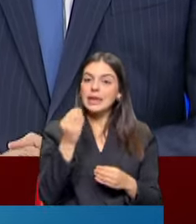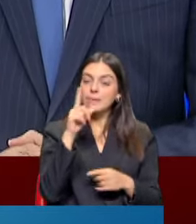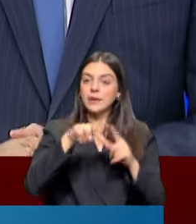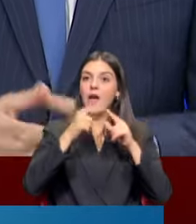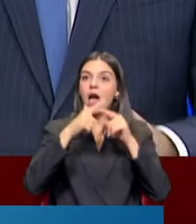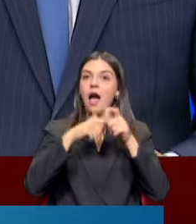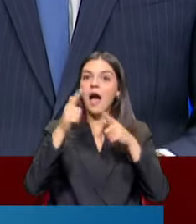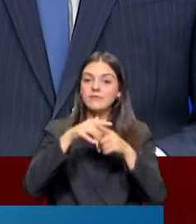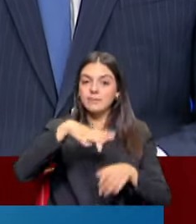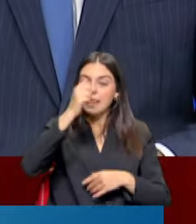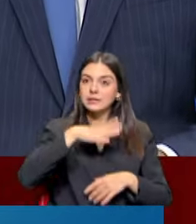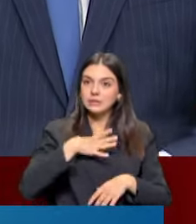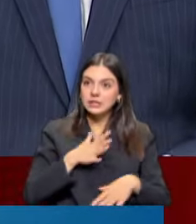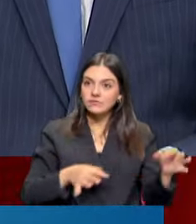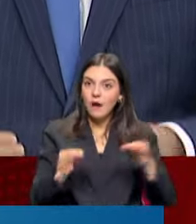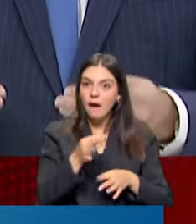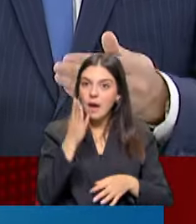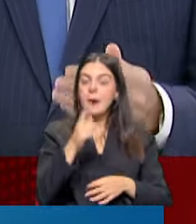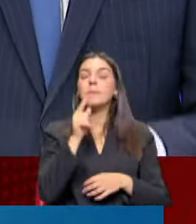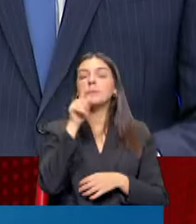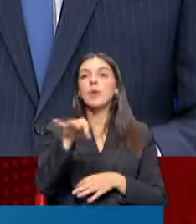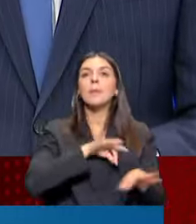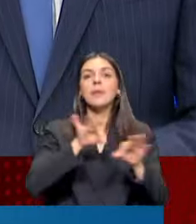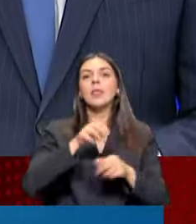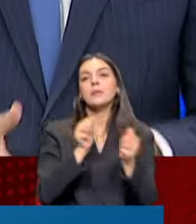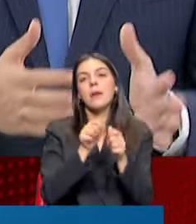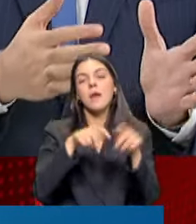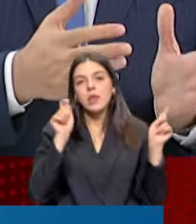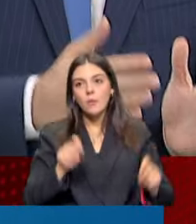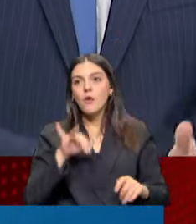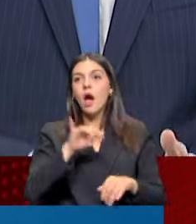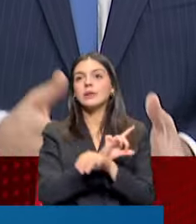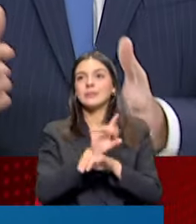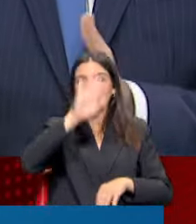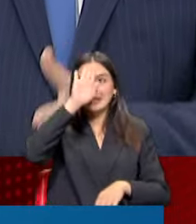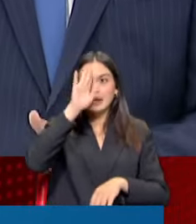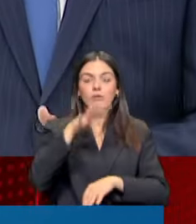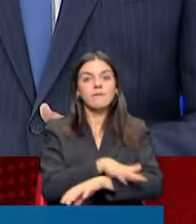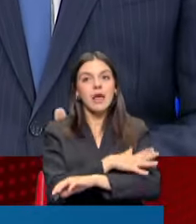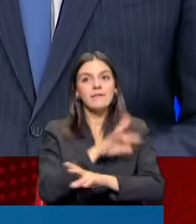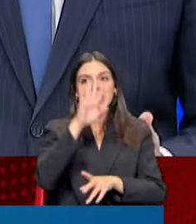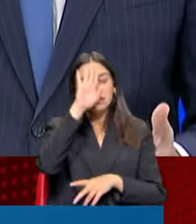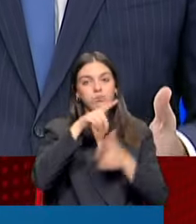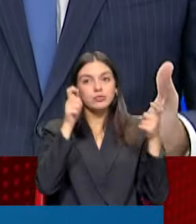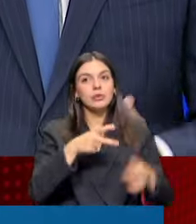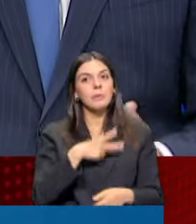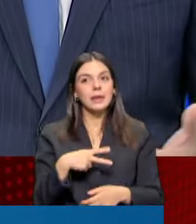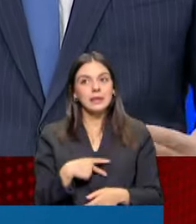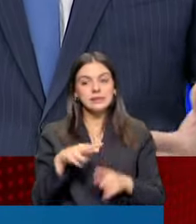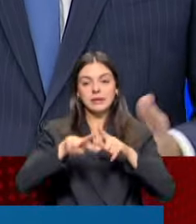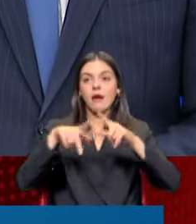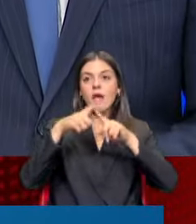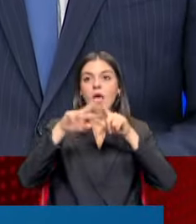merkezimiz var. Bu merkezimizle birlikte de planlamalarımızı yapıyoruz. Tabii aynı zamanda İstanbul Valiliği ve İstanbul Büyükşehir Belediyesi ile AFAD'la